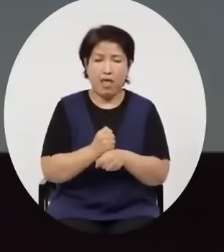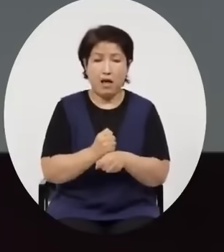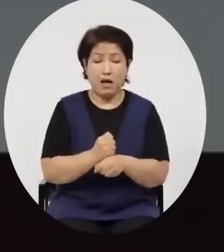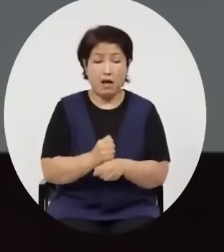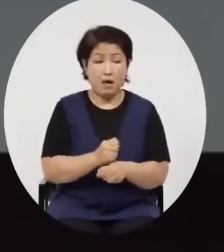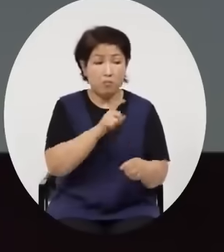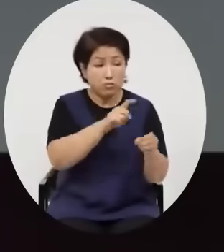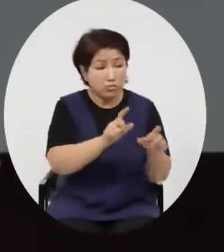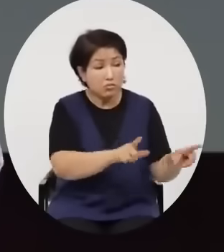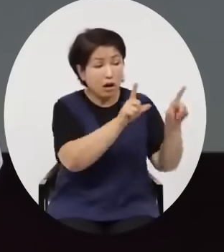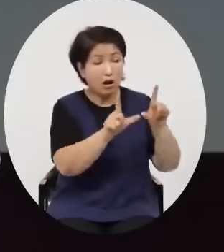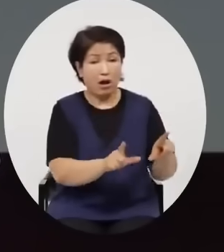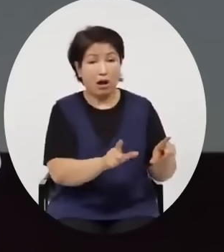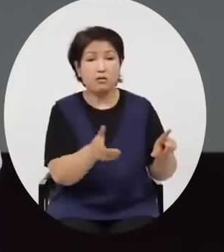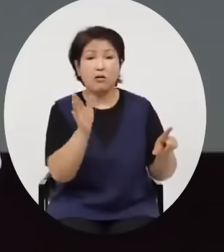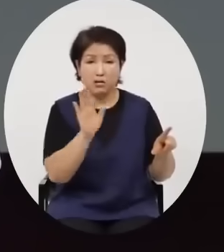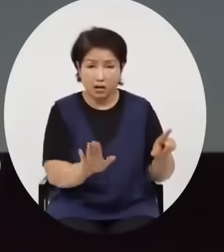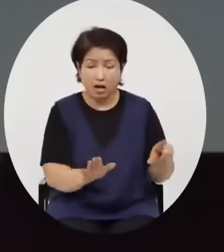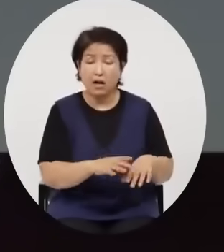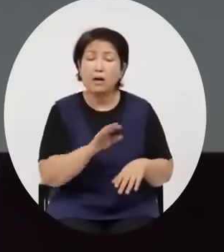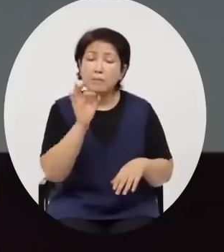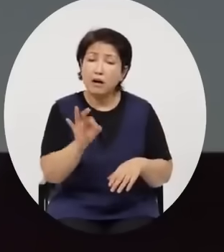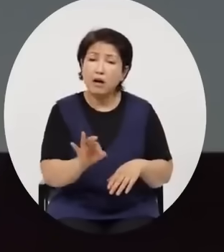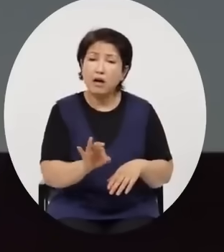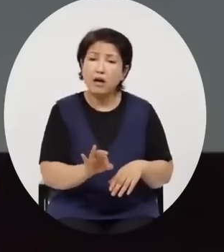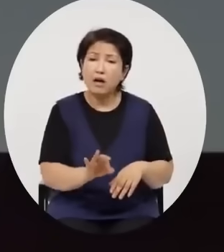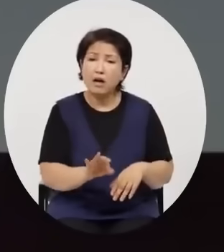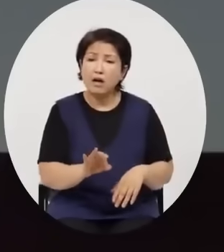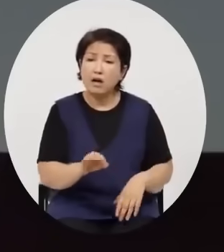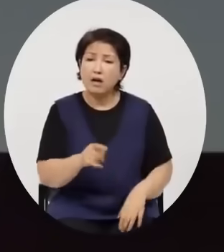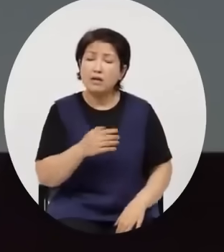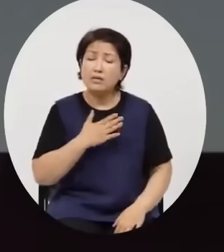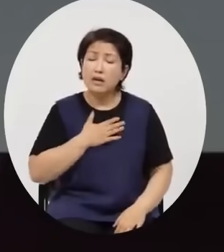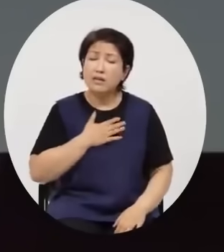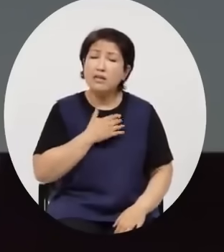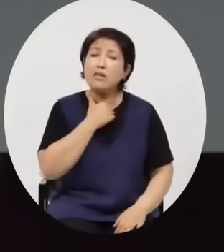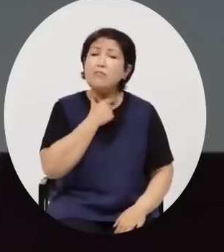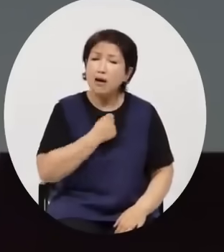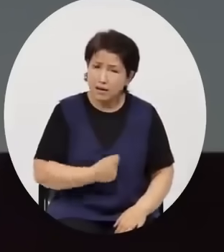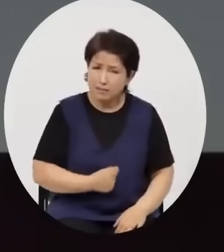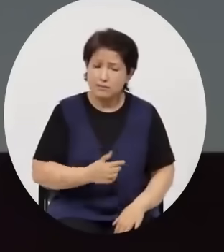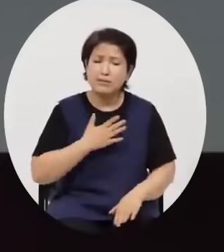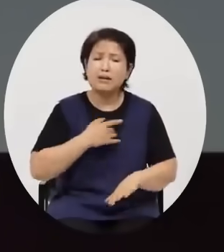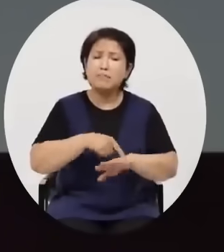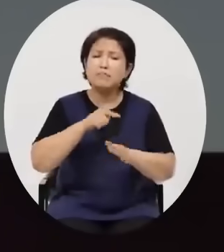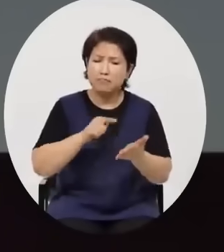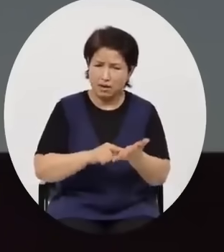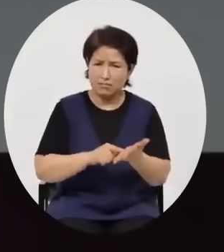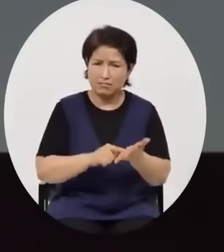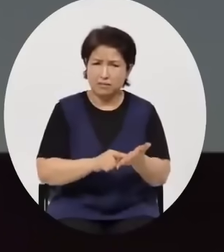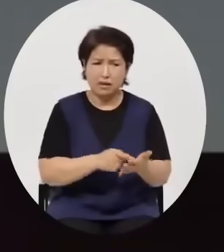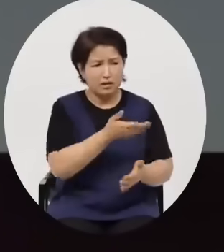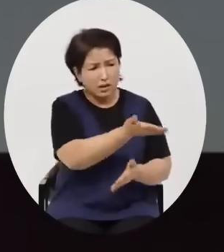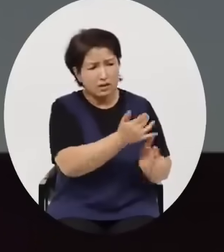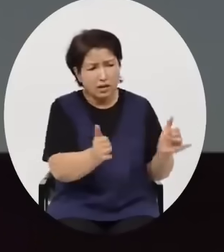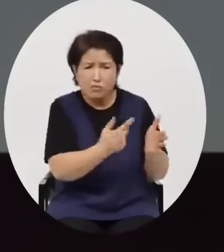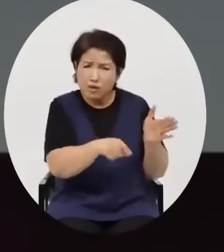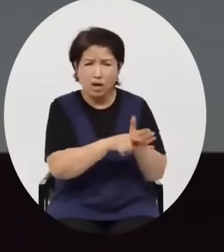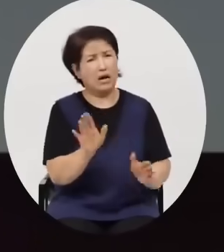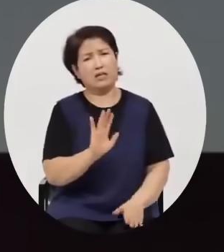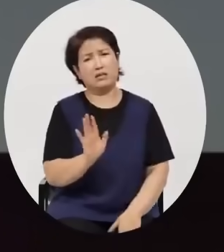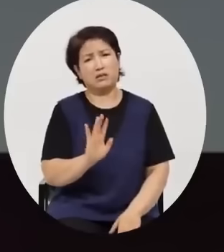그러면 이게 다 지 마음이에요. 상대를 위하는 거예요. 다 자기 마음이에요. 그래서 내가